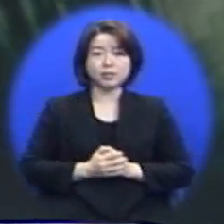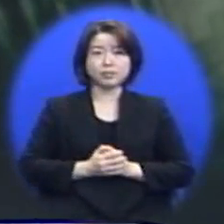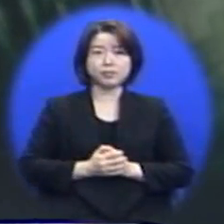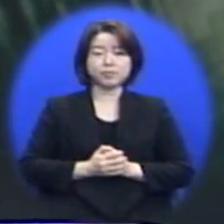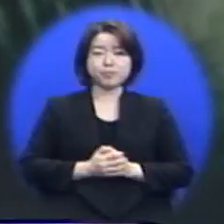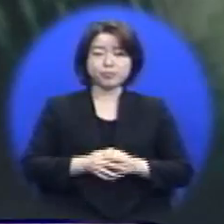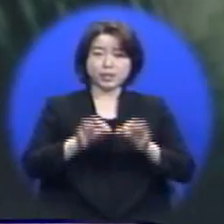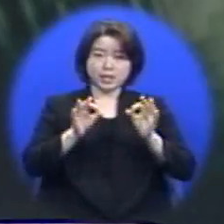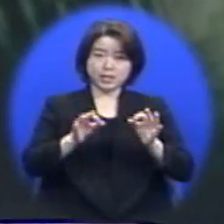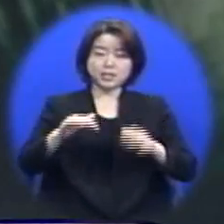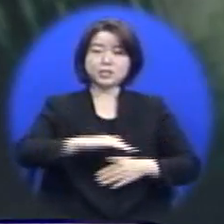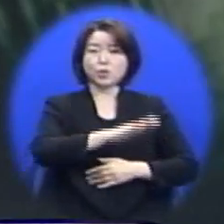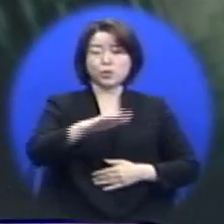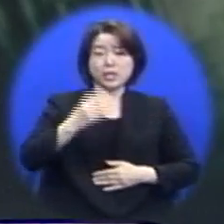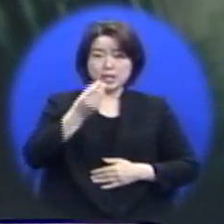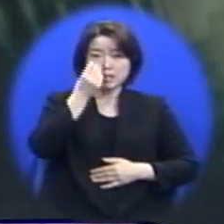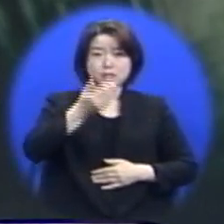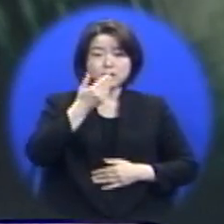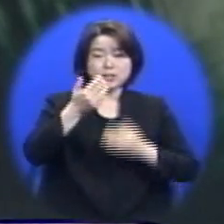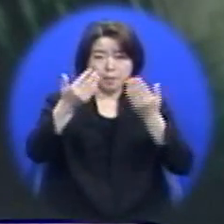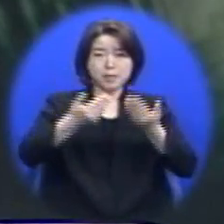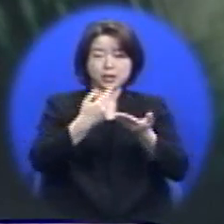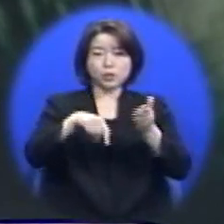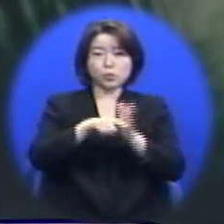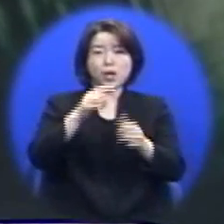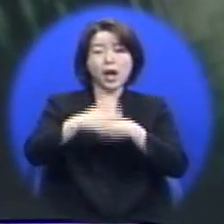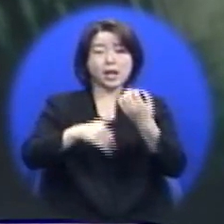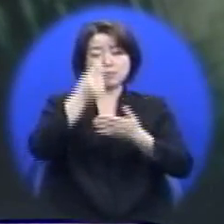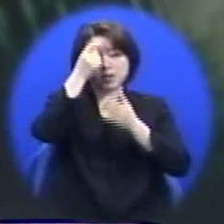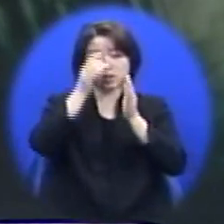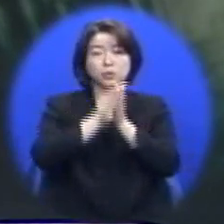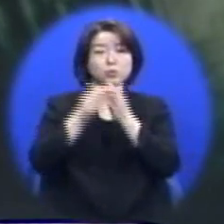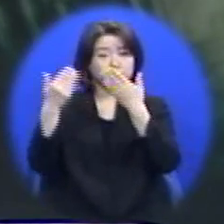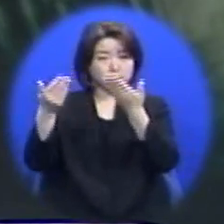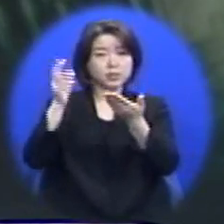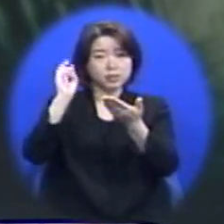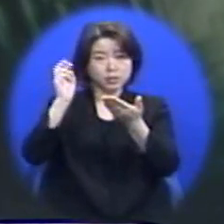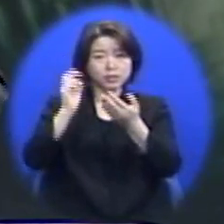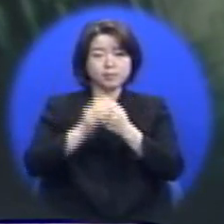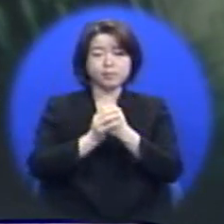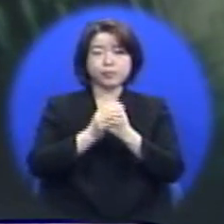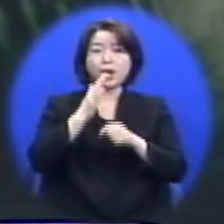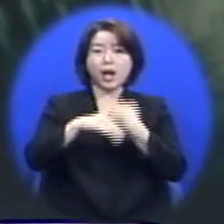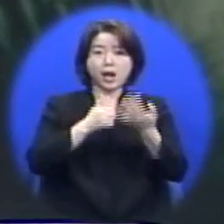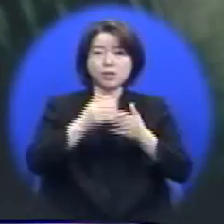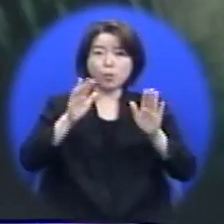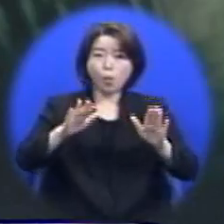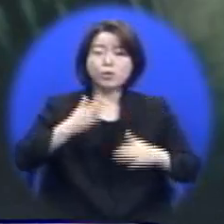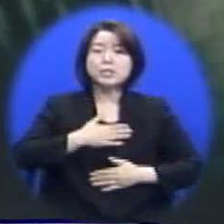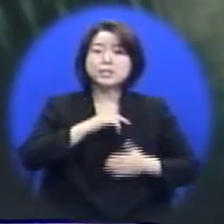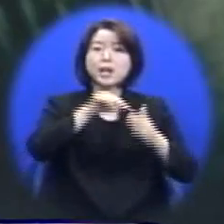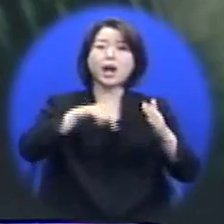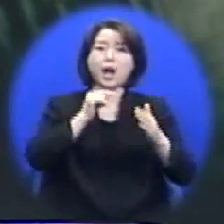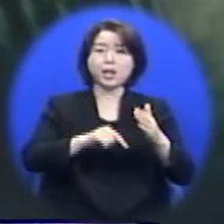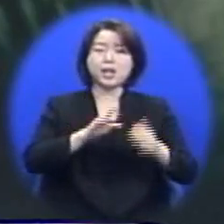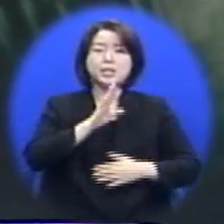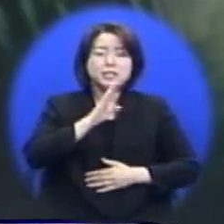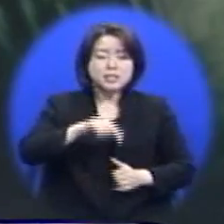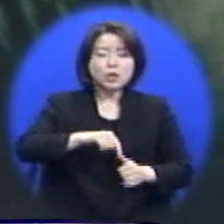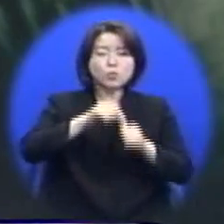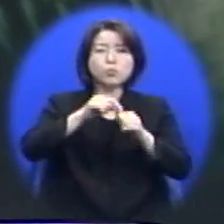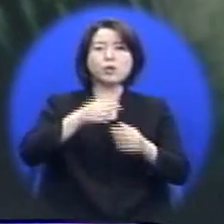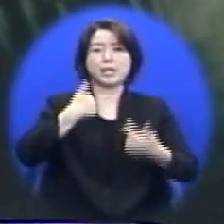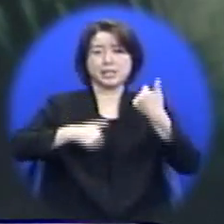이제 우리 성찬을 받기 위해서 하나님께 기도할 텐데 여러분, 하나님 오늘 제 안에 진정한 구원의